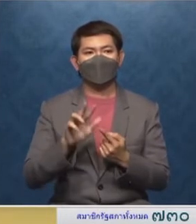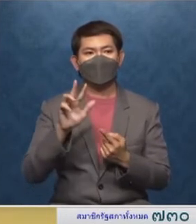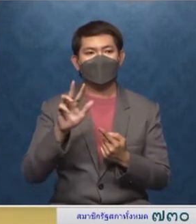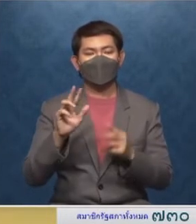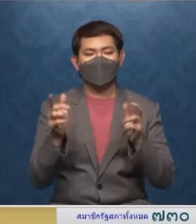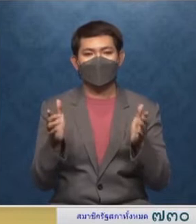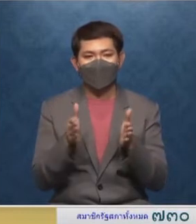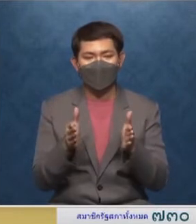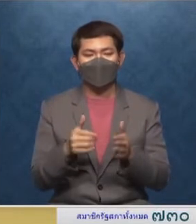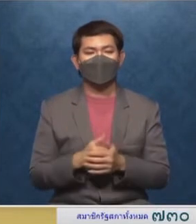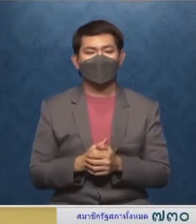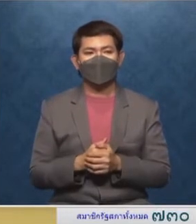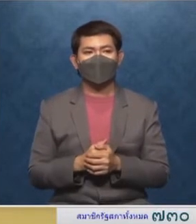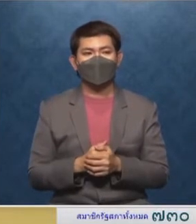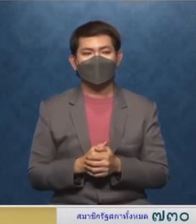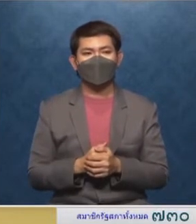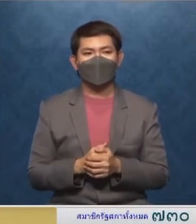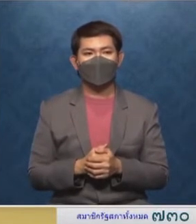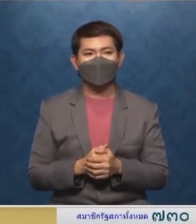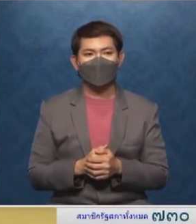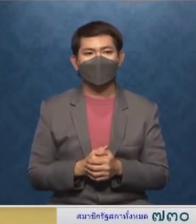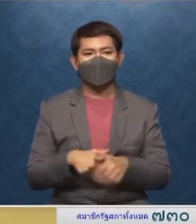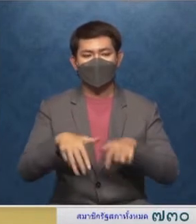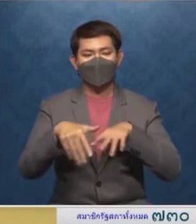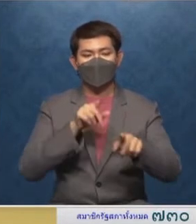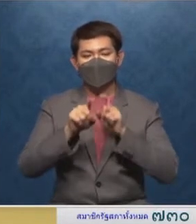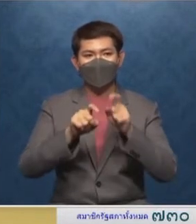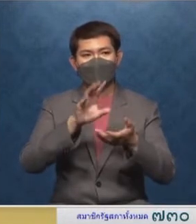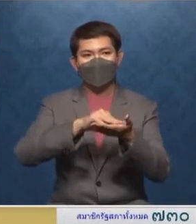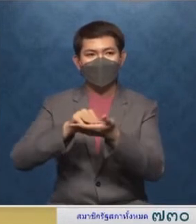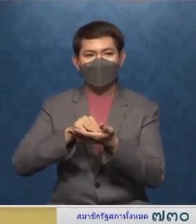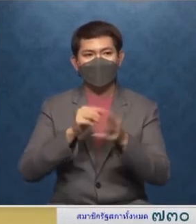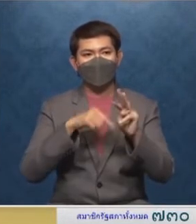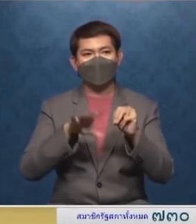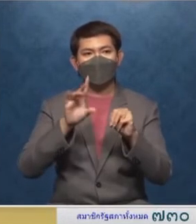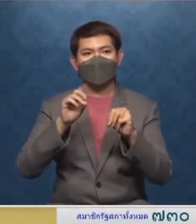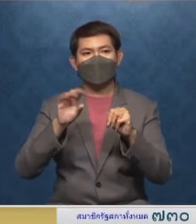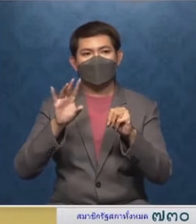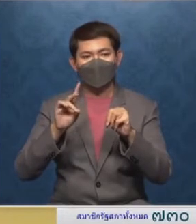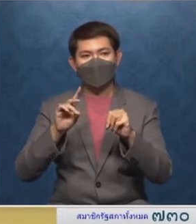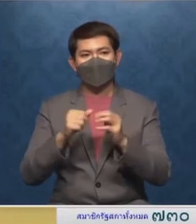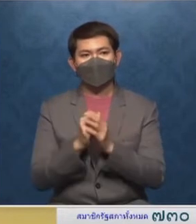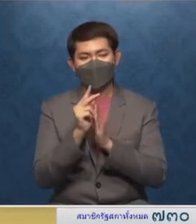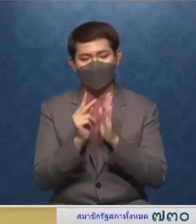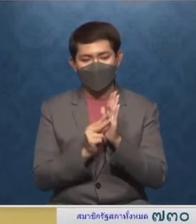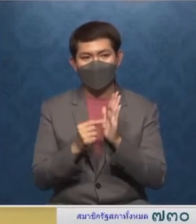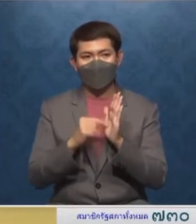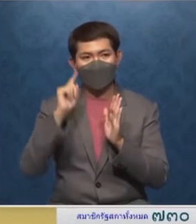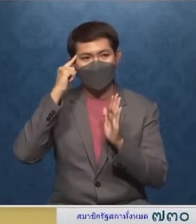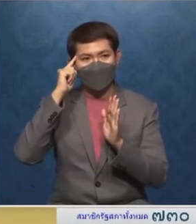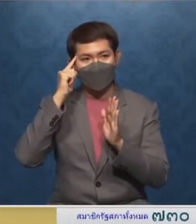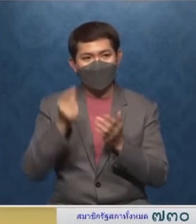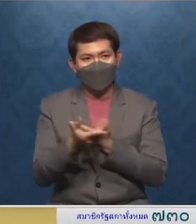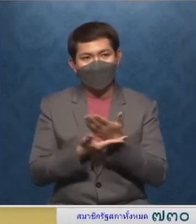ะครับท่านประธานคือการรับฟังความคิดเห็นมาตรา77เนี่ยก็ฉบับนี้ก็ไม่ทราบว่าผ่านการพิจ